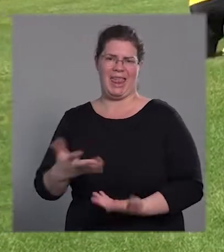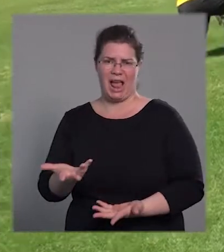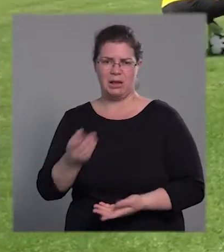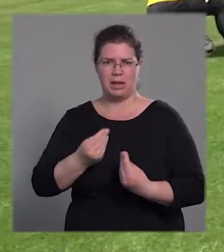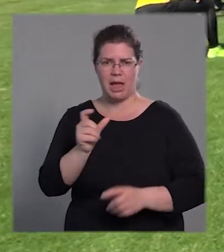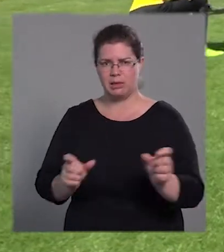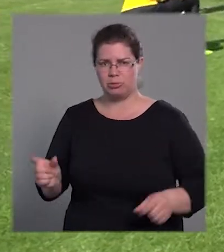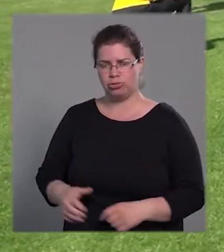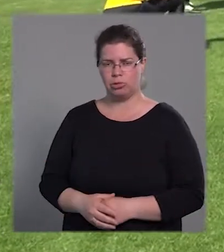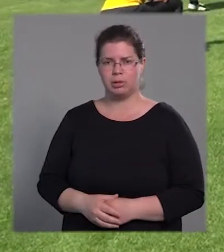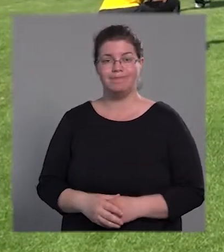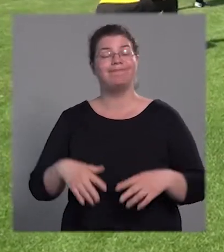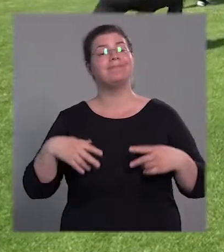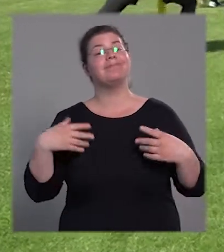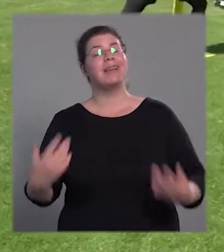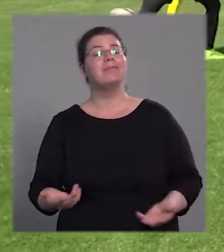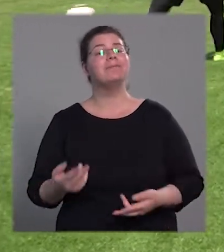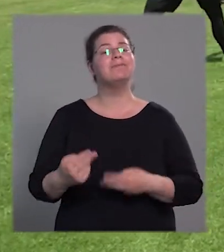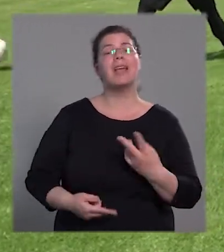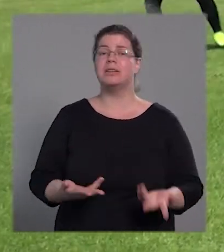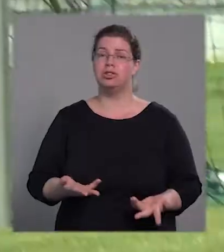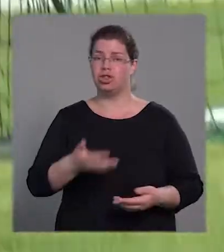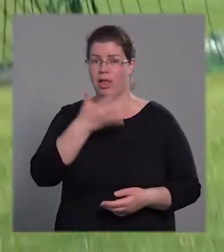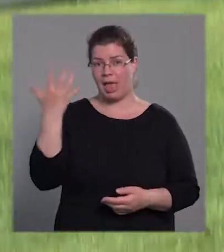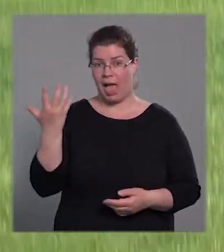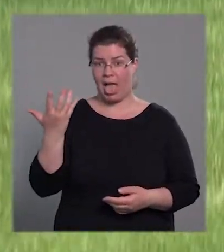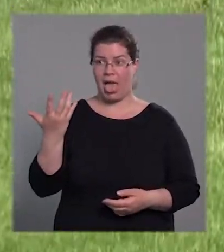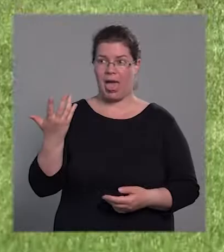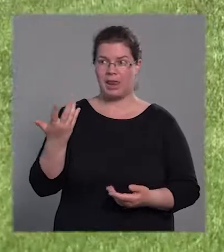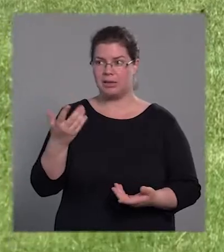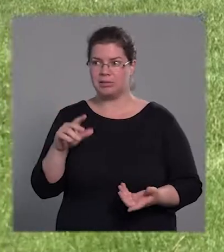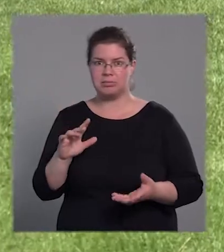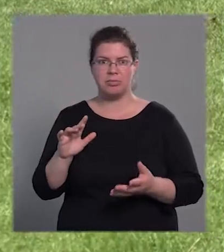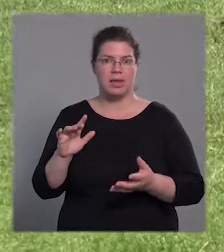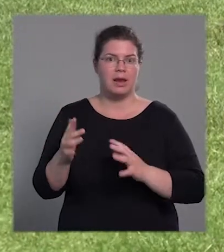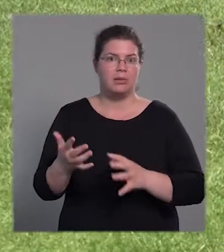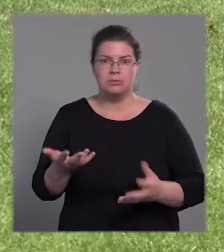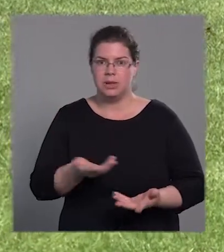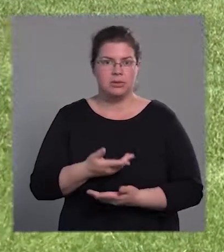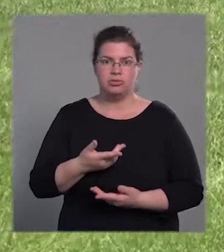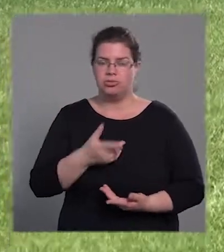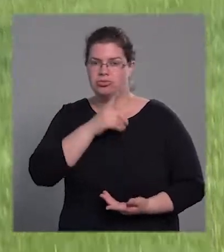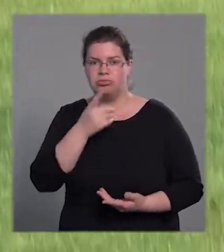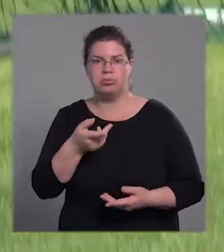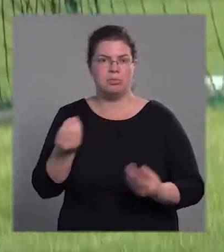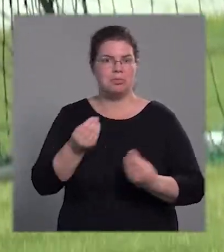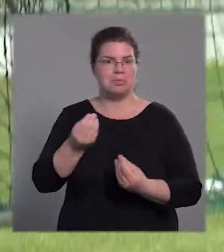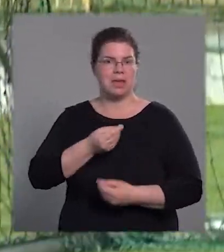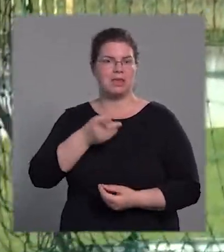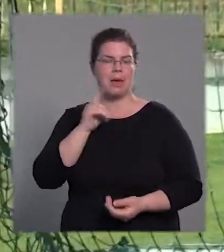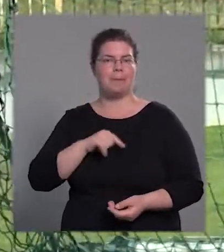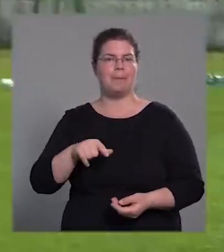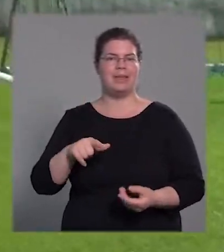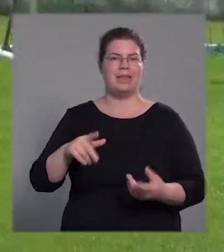is a nyár az ilyen szempontból valószínűleg irreguláris lesz. Mi az, ami egyáltalán